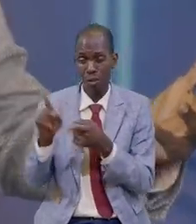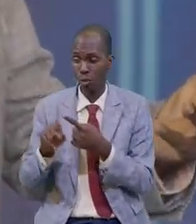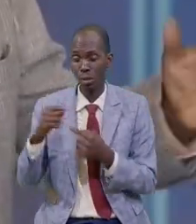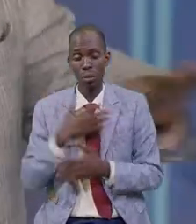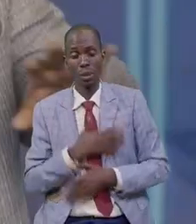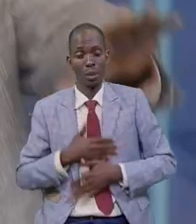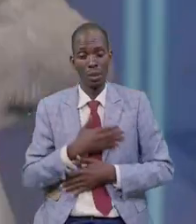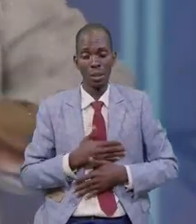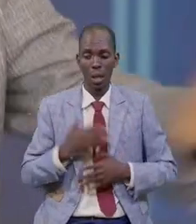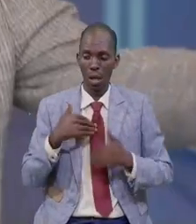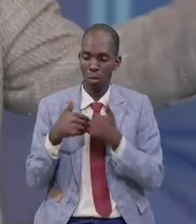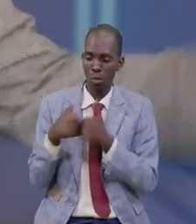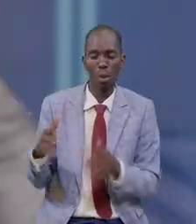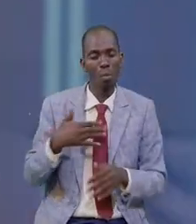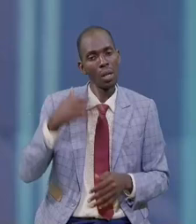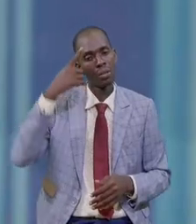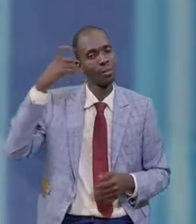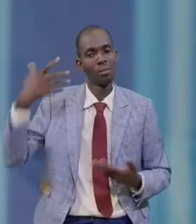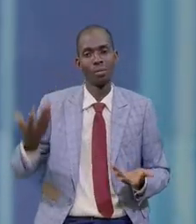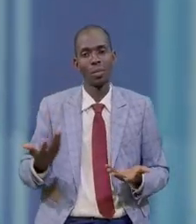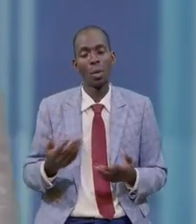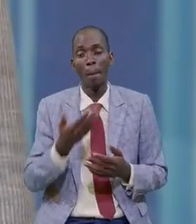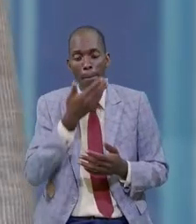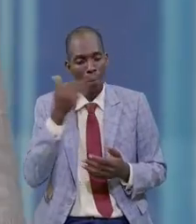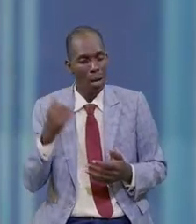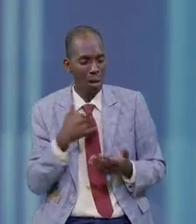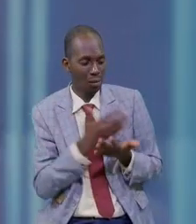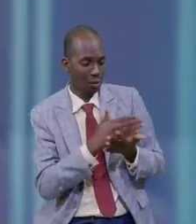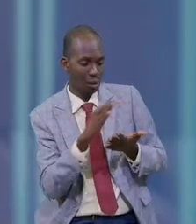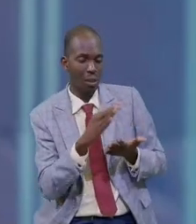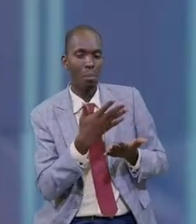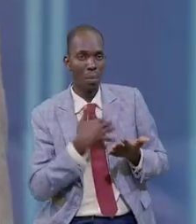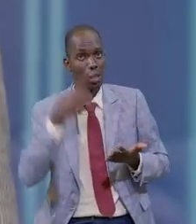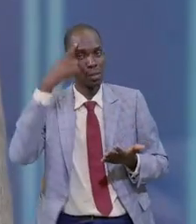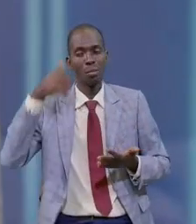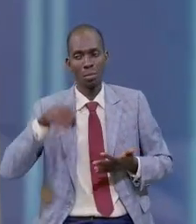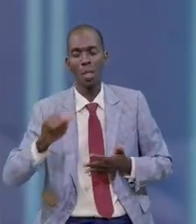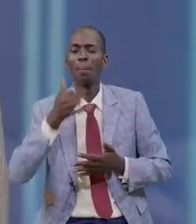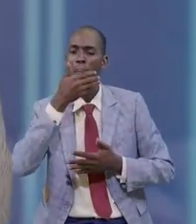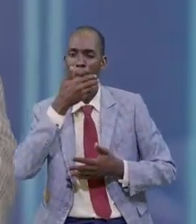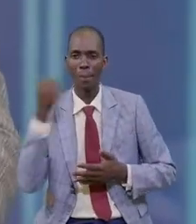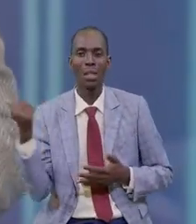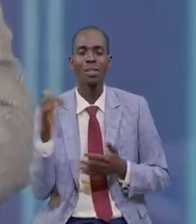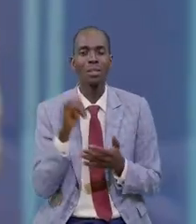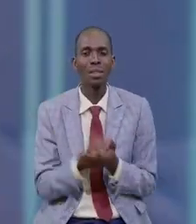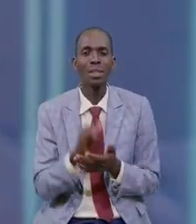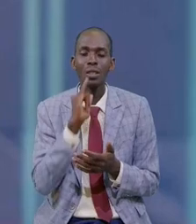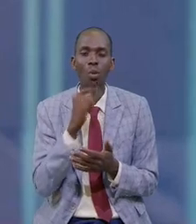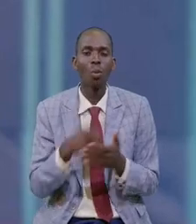perd mon rêve ou je rejette ceci et je garde mon rêve c'est ceux qui